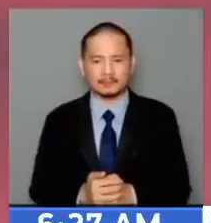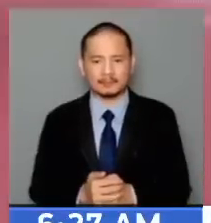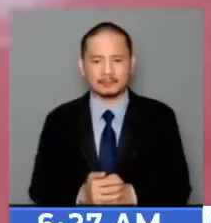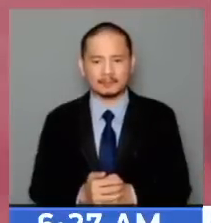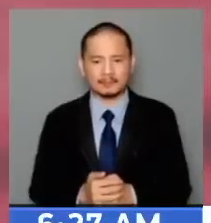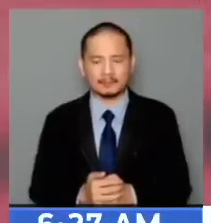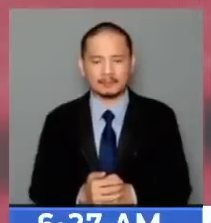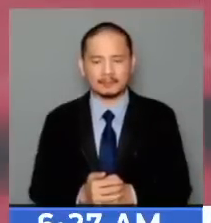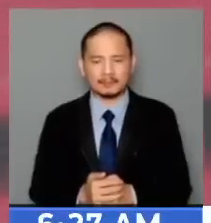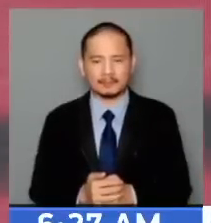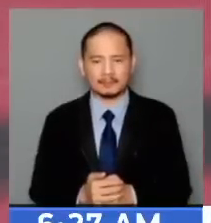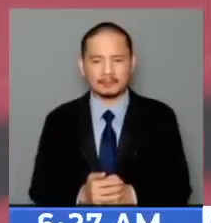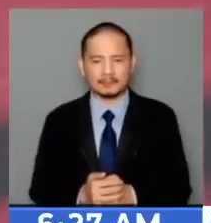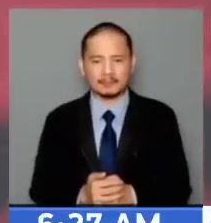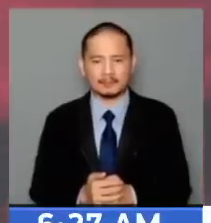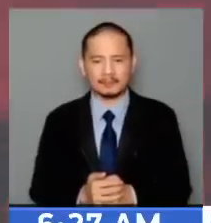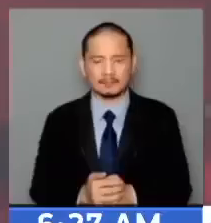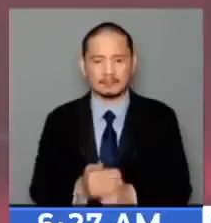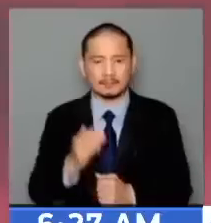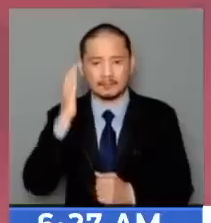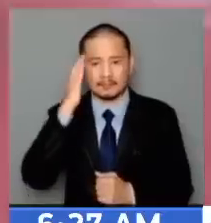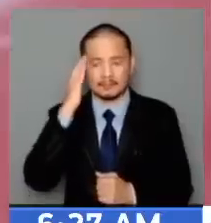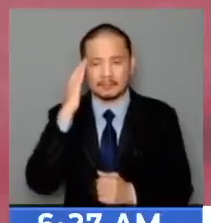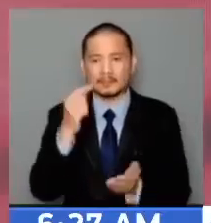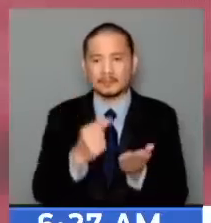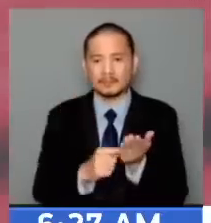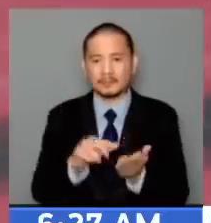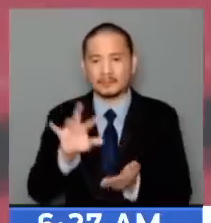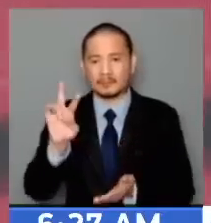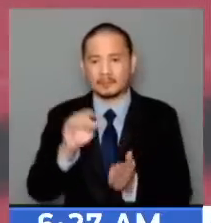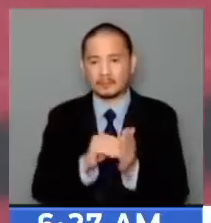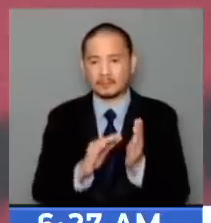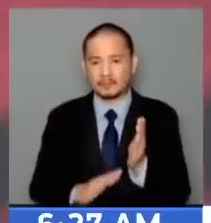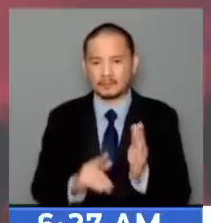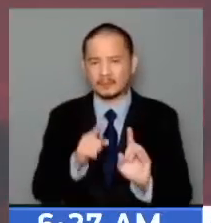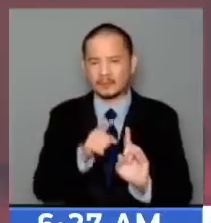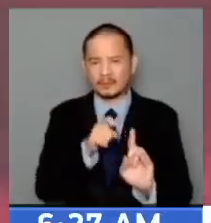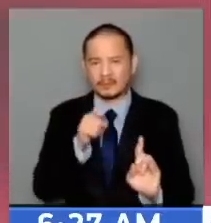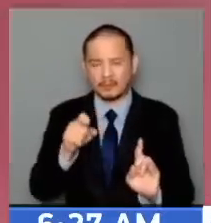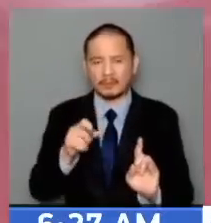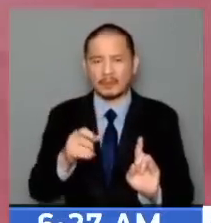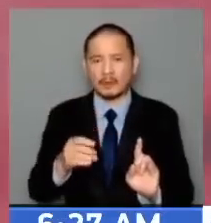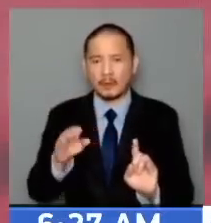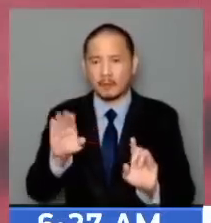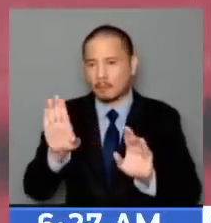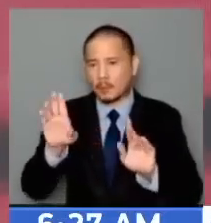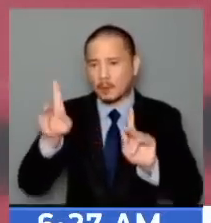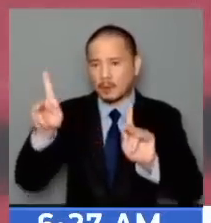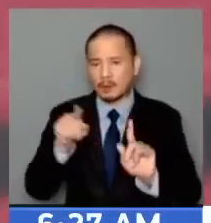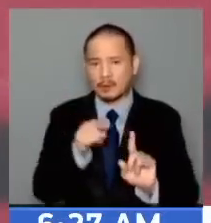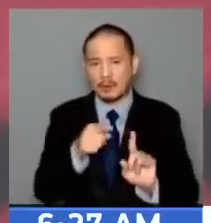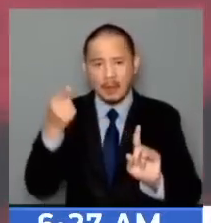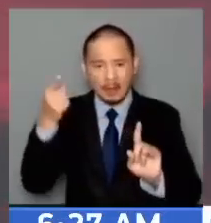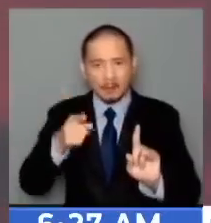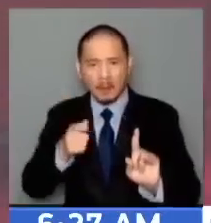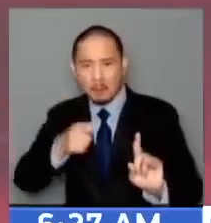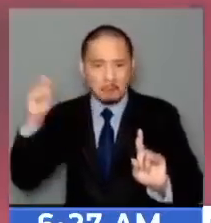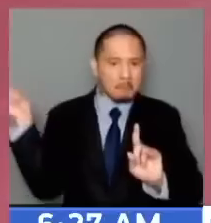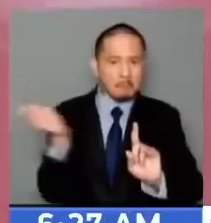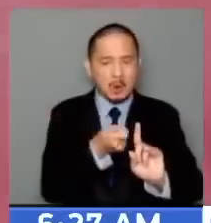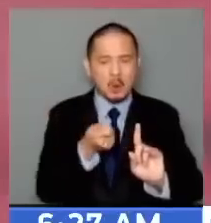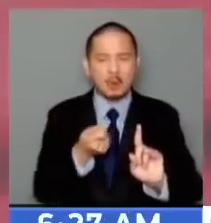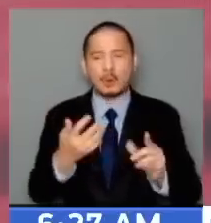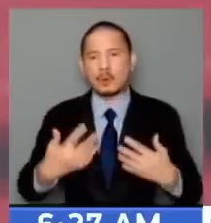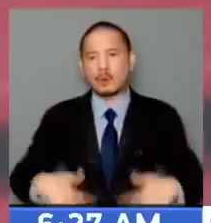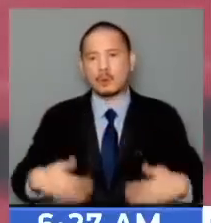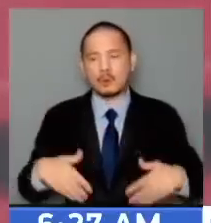Halos hindi na makilala ang nasawing grade 7 student sa Bukidnon matapos umanong hampasin ng matigas sa bagay. Sa Cebu naman, binaril